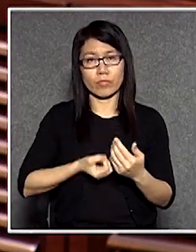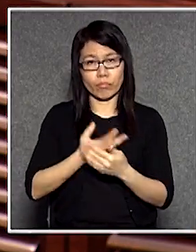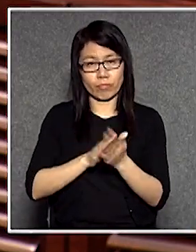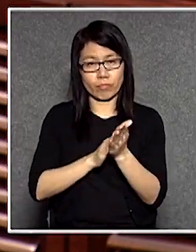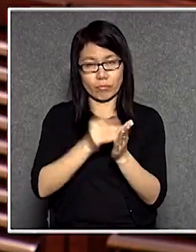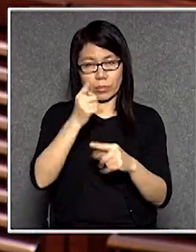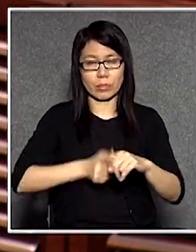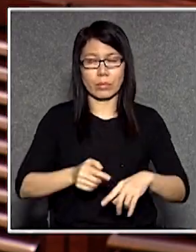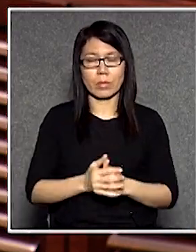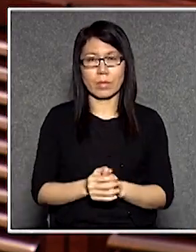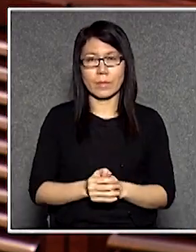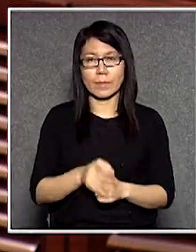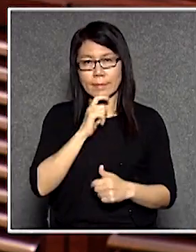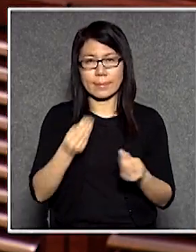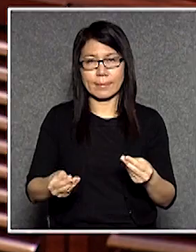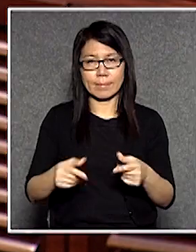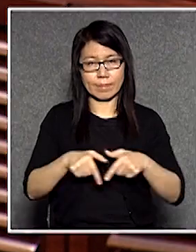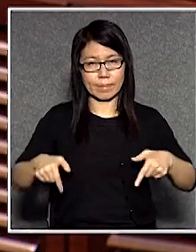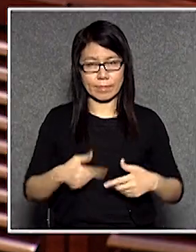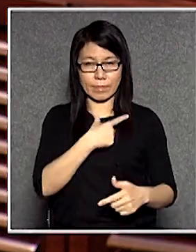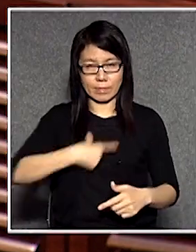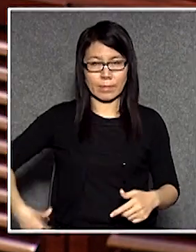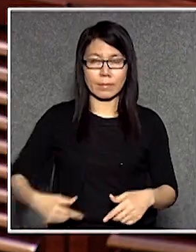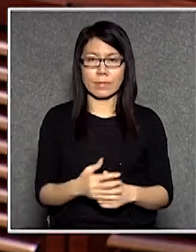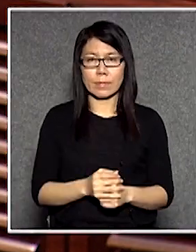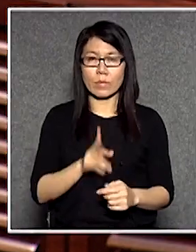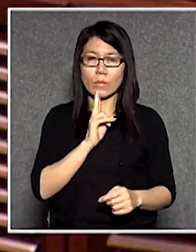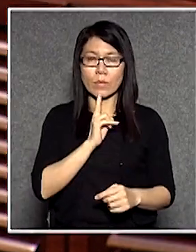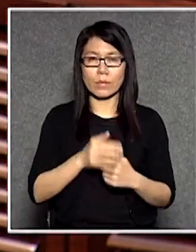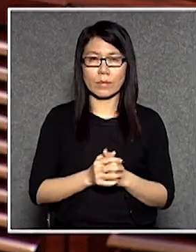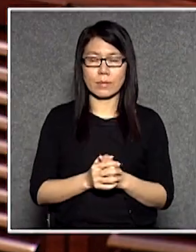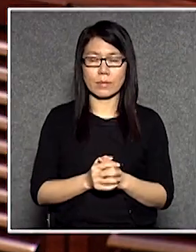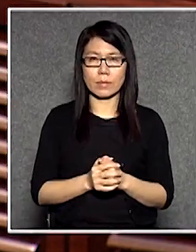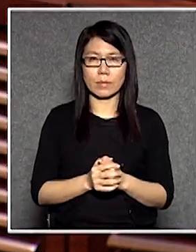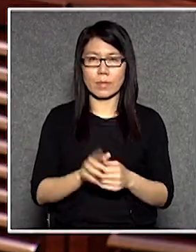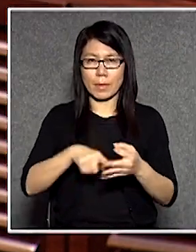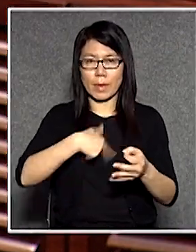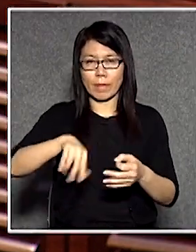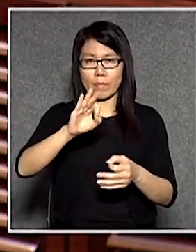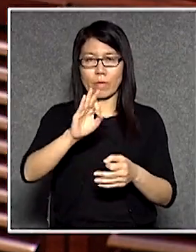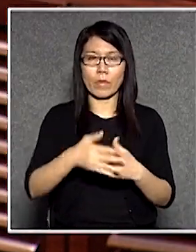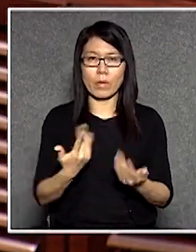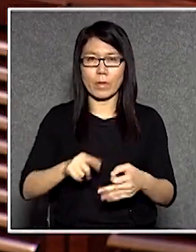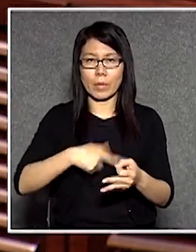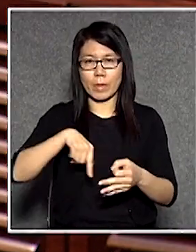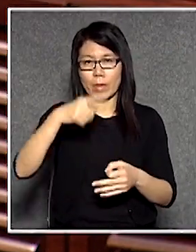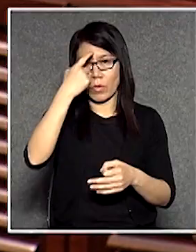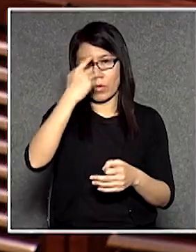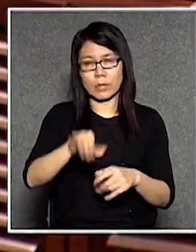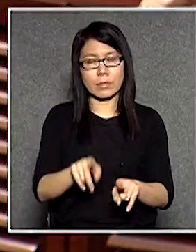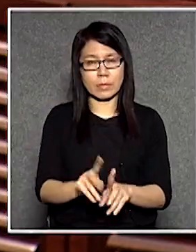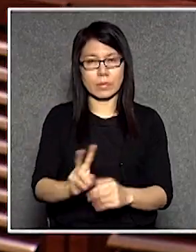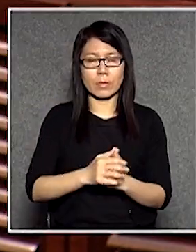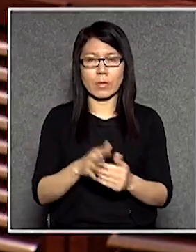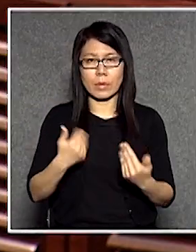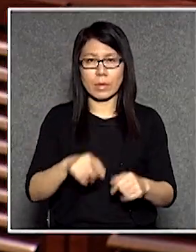咧比较坦白嘅议员，即系譬如好似冯检基啊、梁耀忠咁样，佢